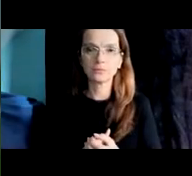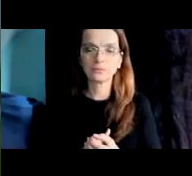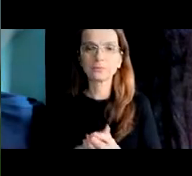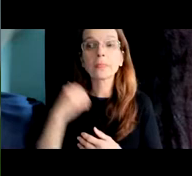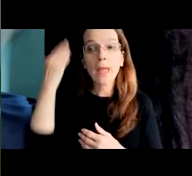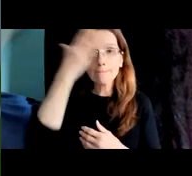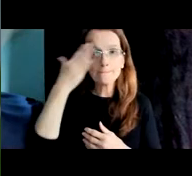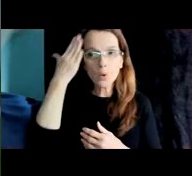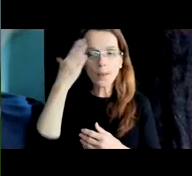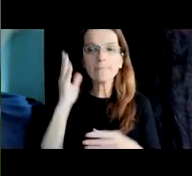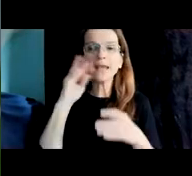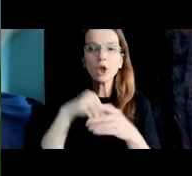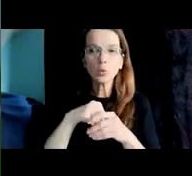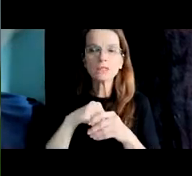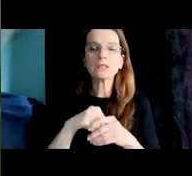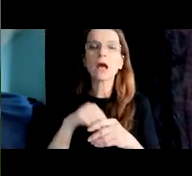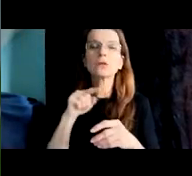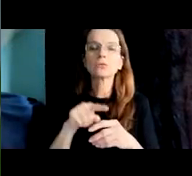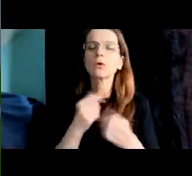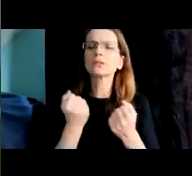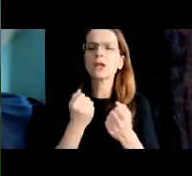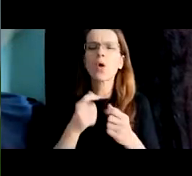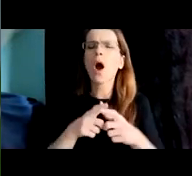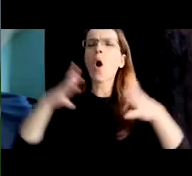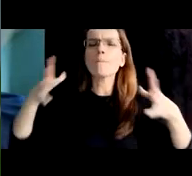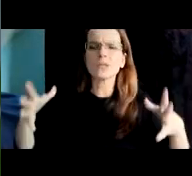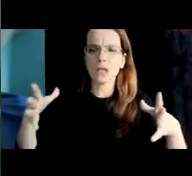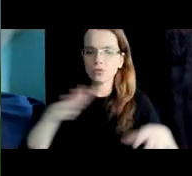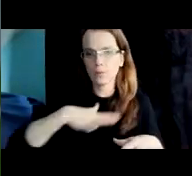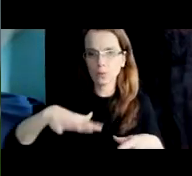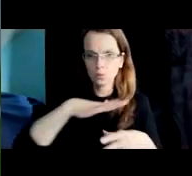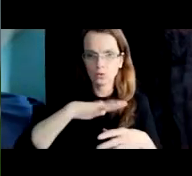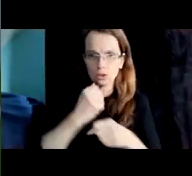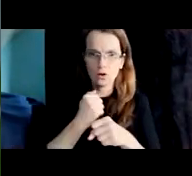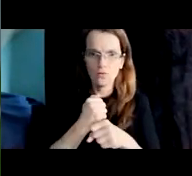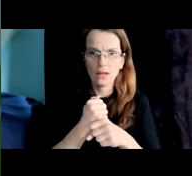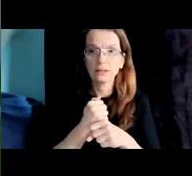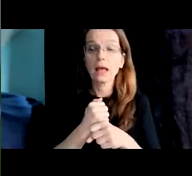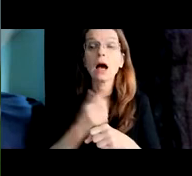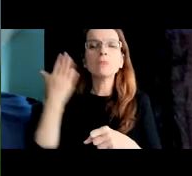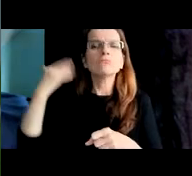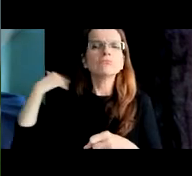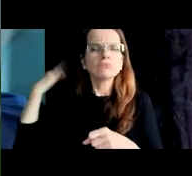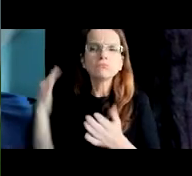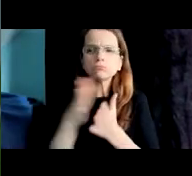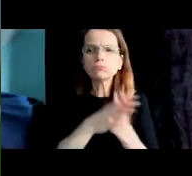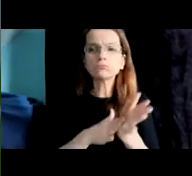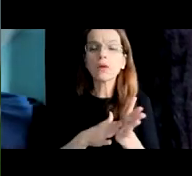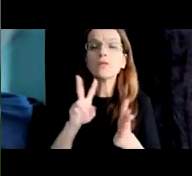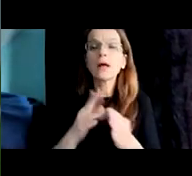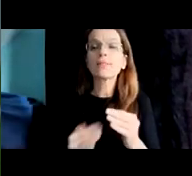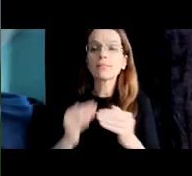Pojem inkluzija zajema zelo obsežno področje delovanja. Svoje korenine ima pravzaprav v